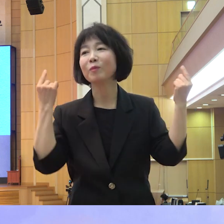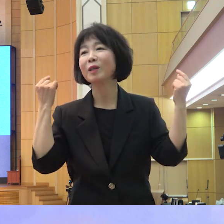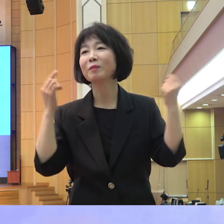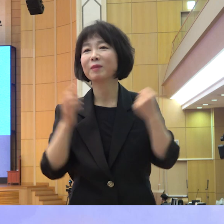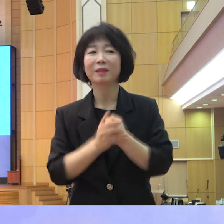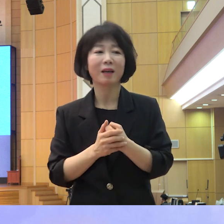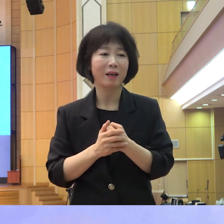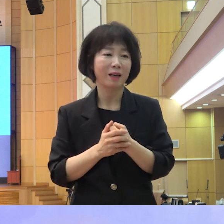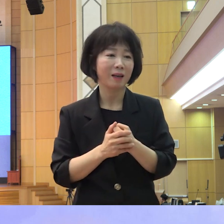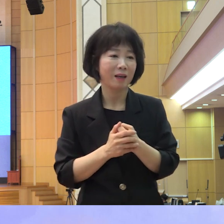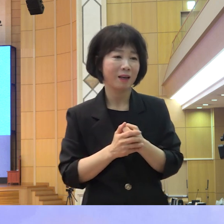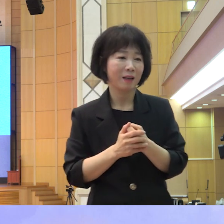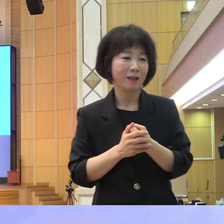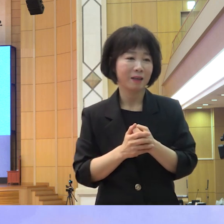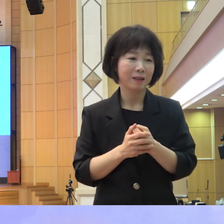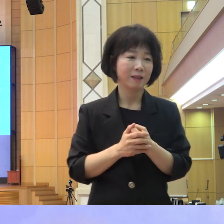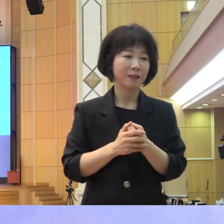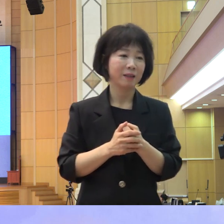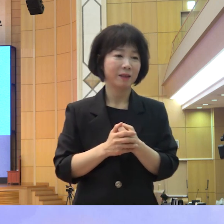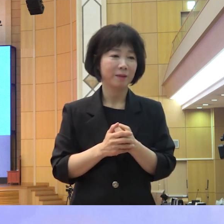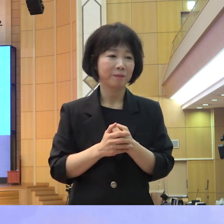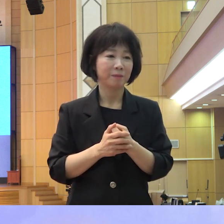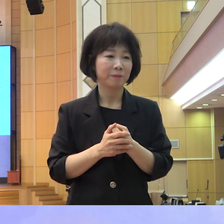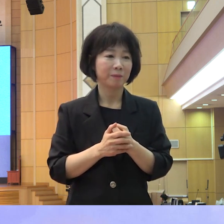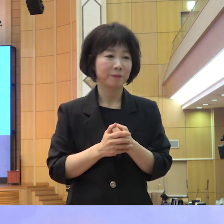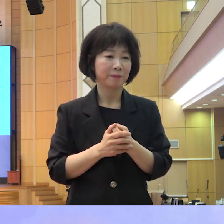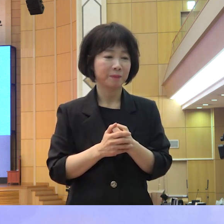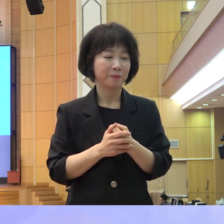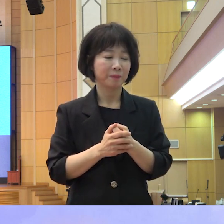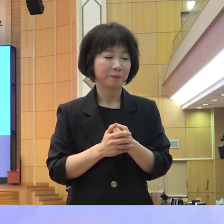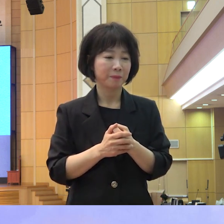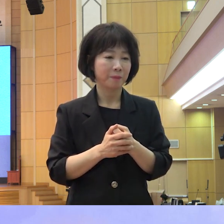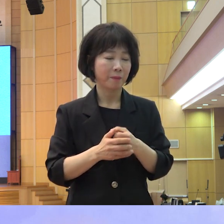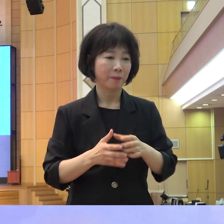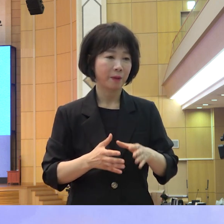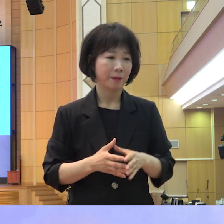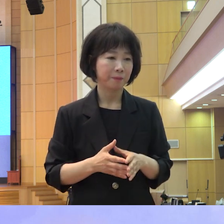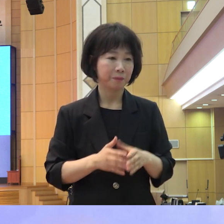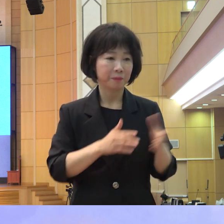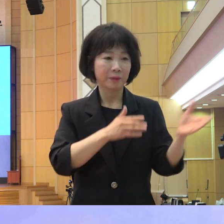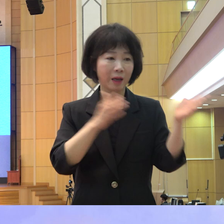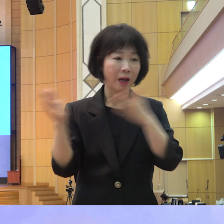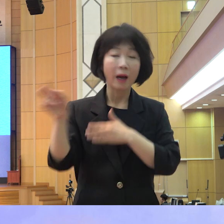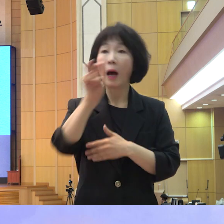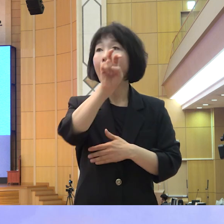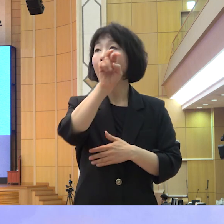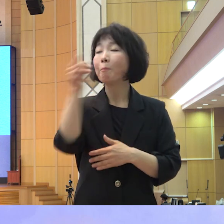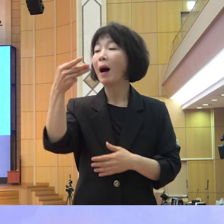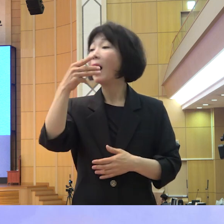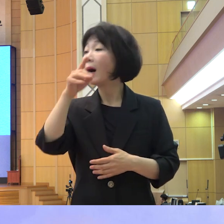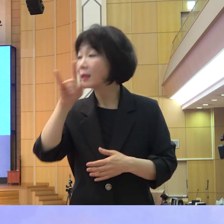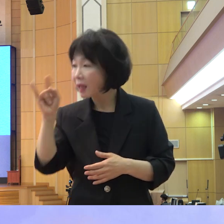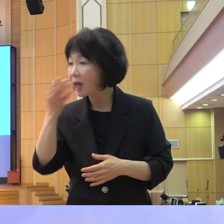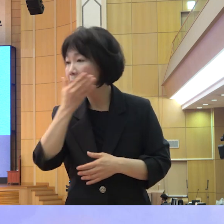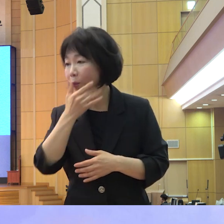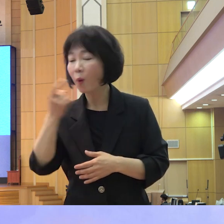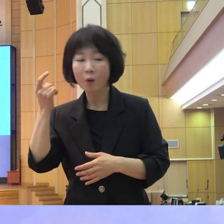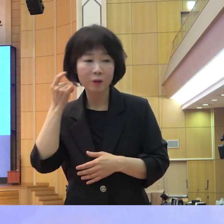우리 아이들도 오늘 큰 격려를 받았을 것이고 큰 사랑을 느꼈을 거라고 생각이 됩니다. 마태복음 18장 5절 한번